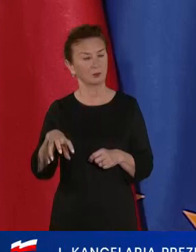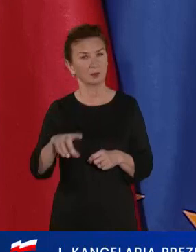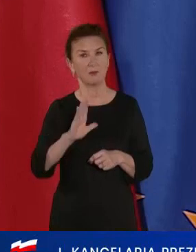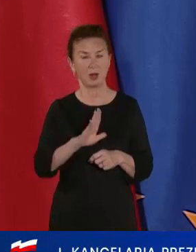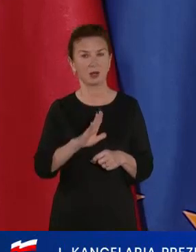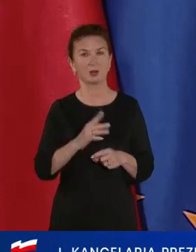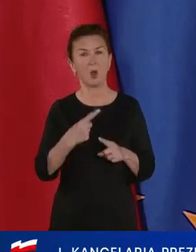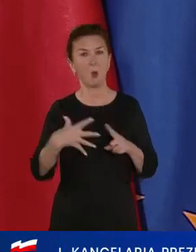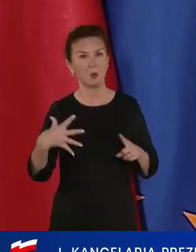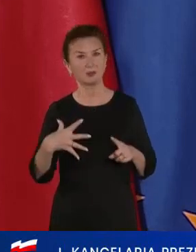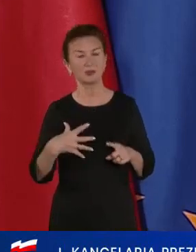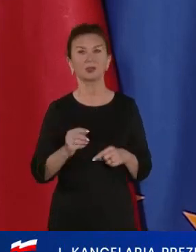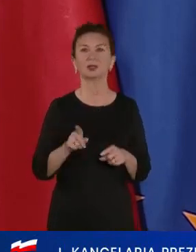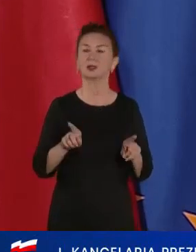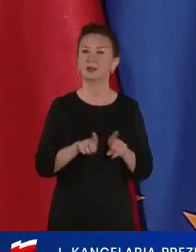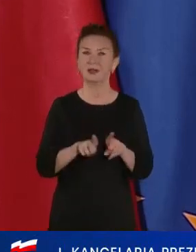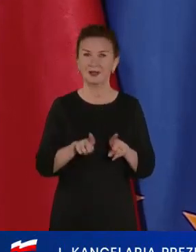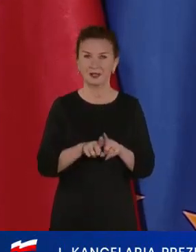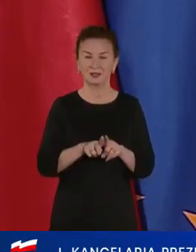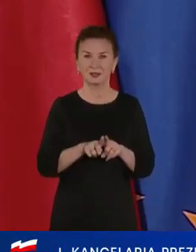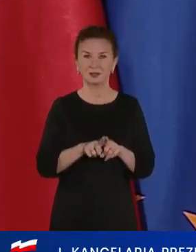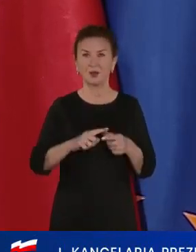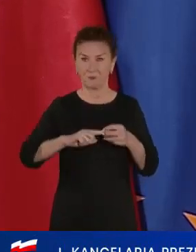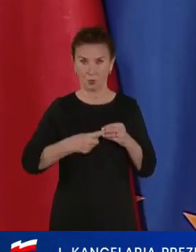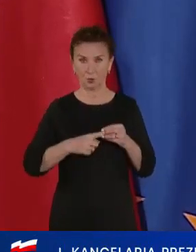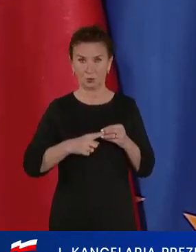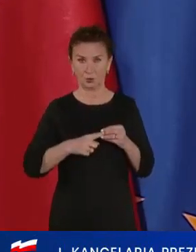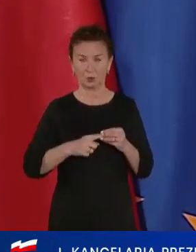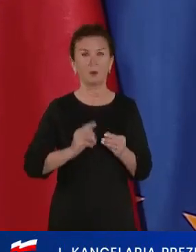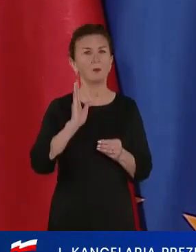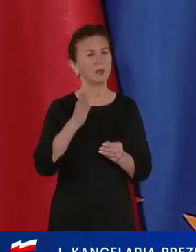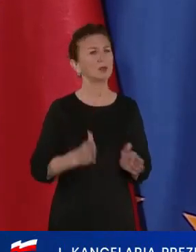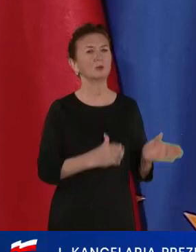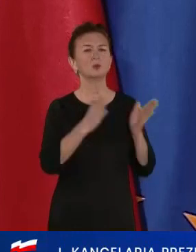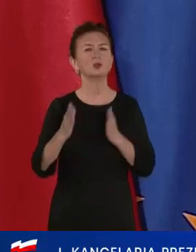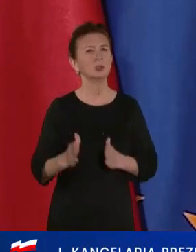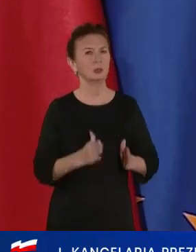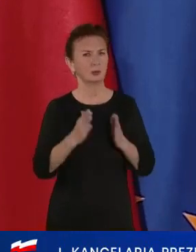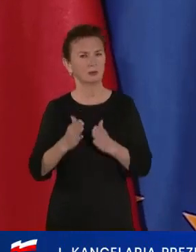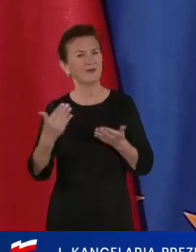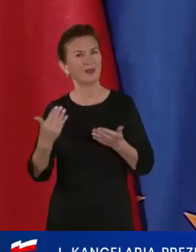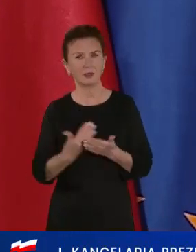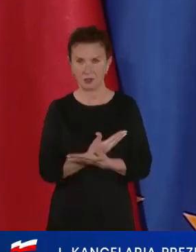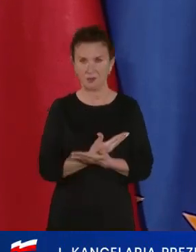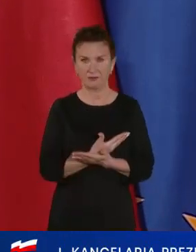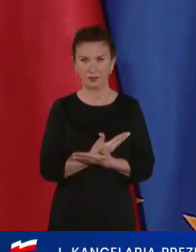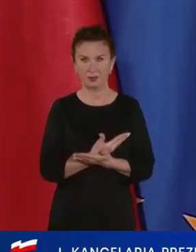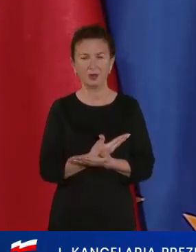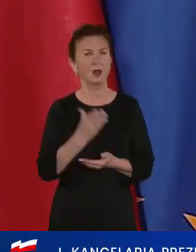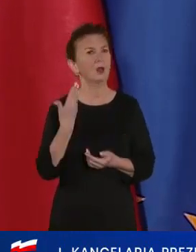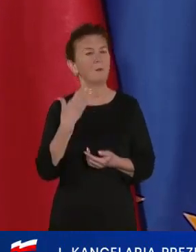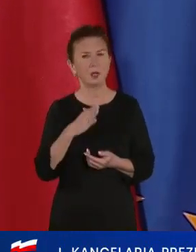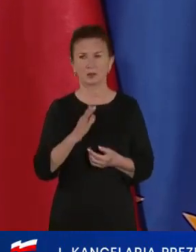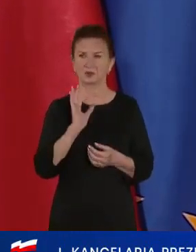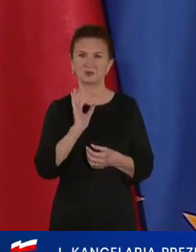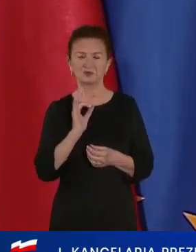objęte obostrzeniami także w grudniu, przygotowujemy kolejne bardzo daleko